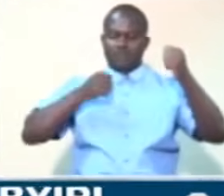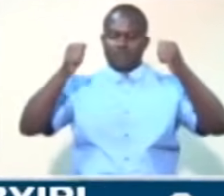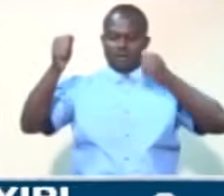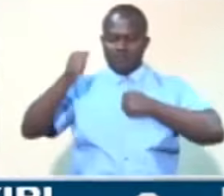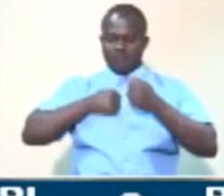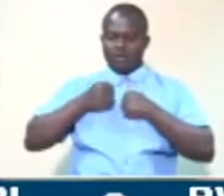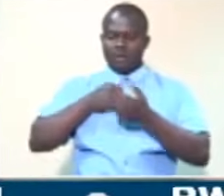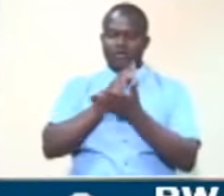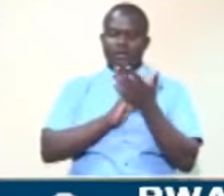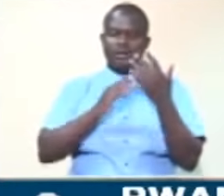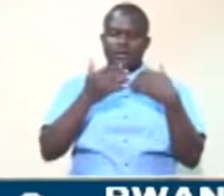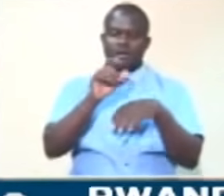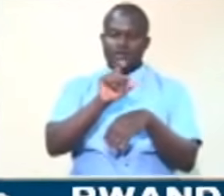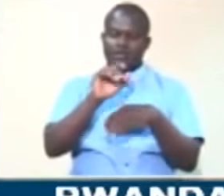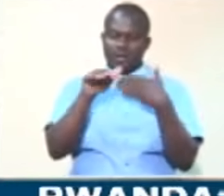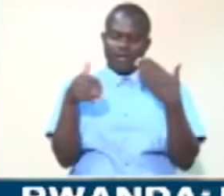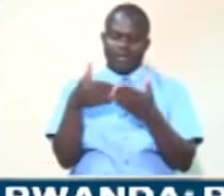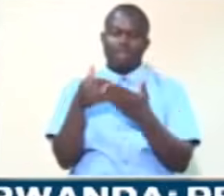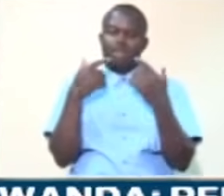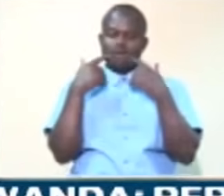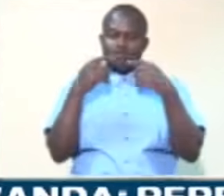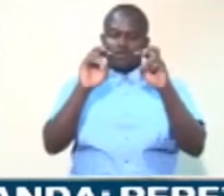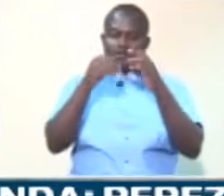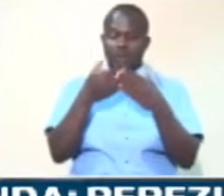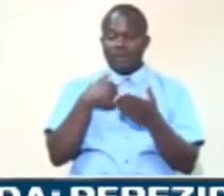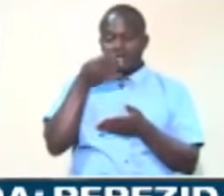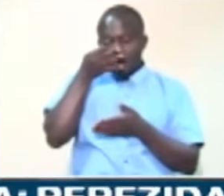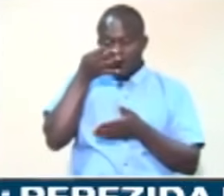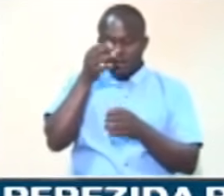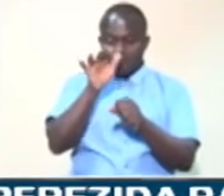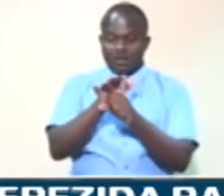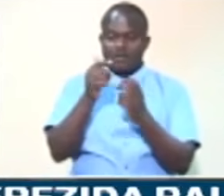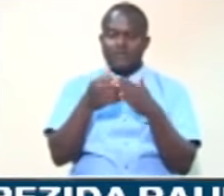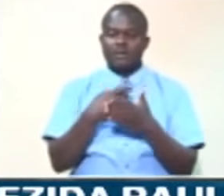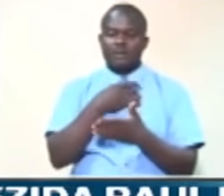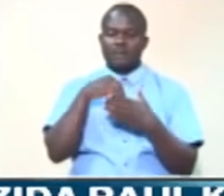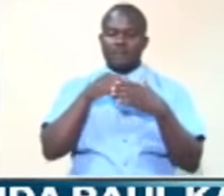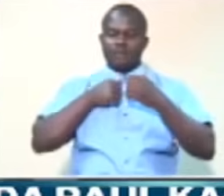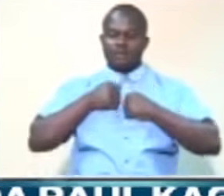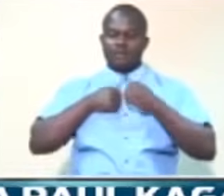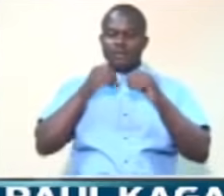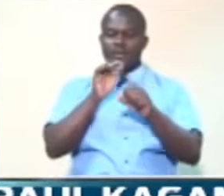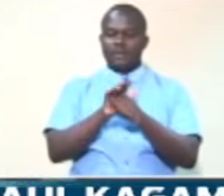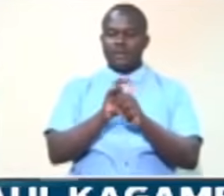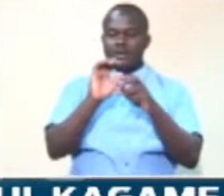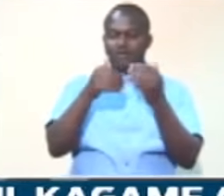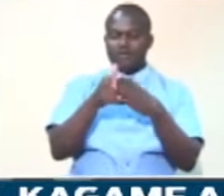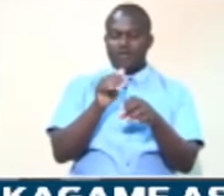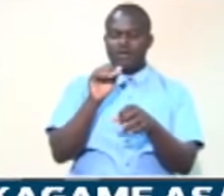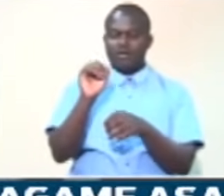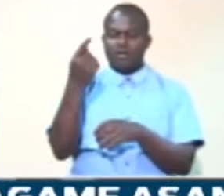urugendo uzamara icyumweru. Bavuga ko bafite amatsiko menshi ku byo bazasura biri mu Rwanda, cyane ko benshi ari bwo bwa